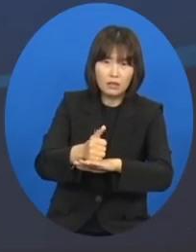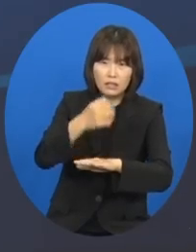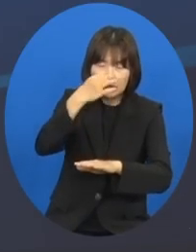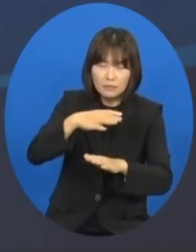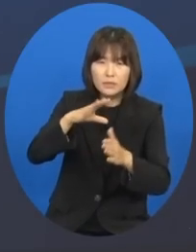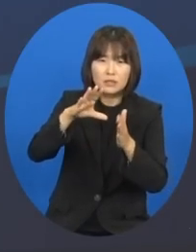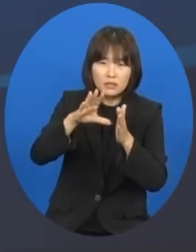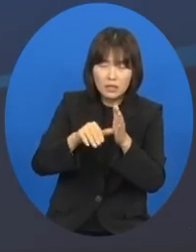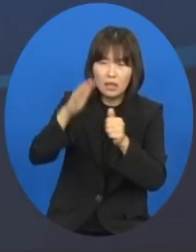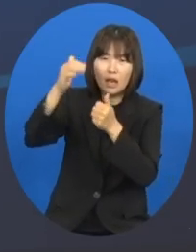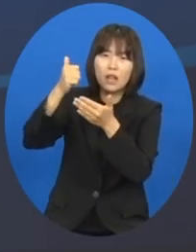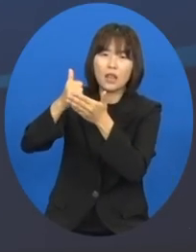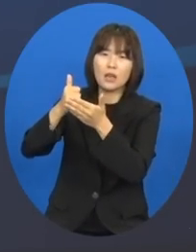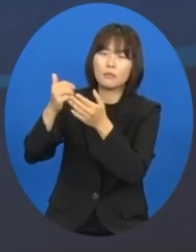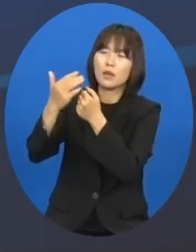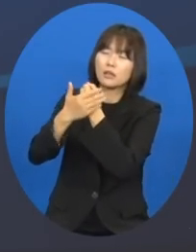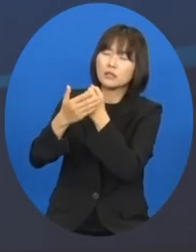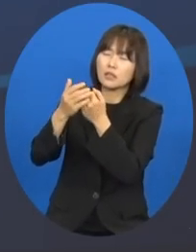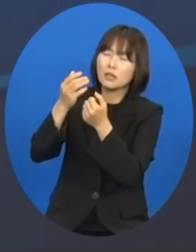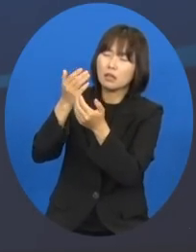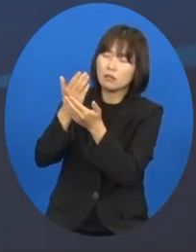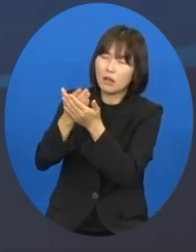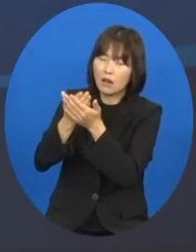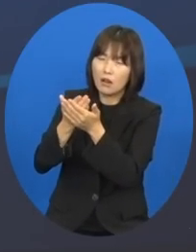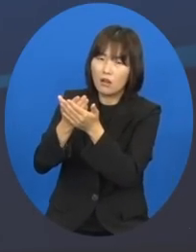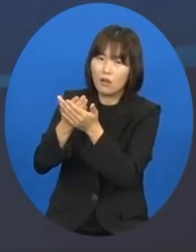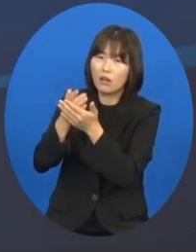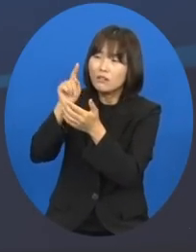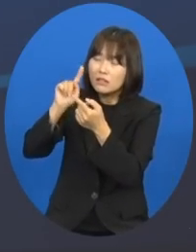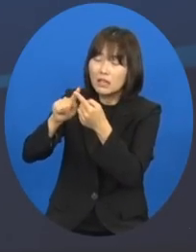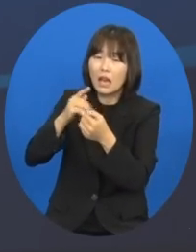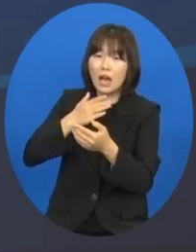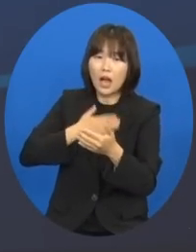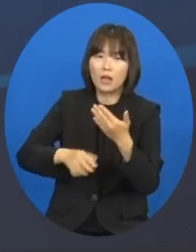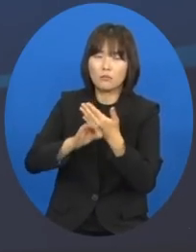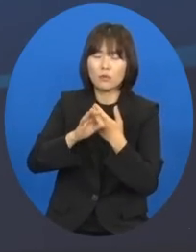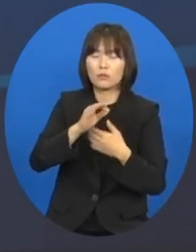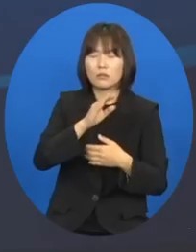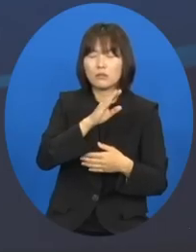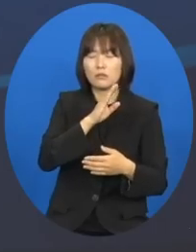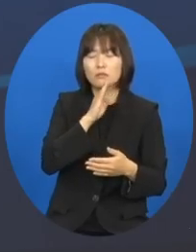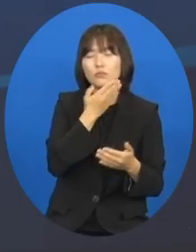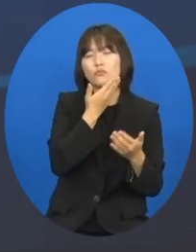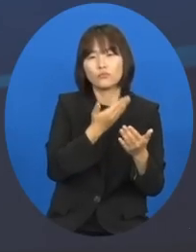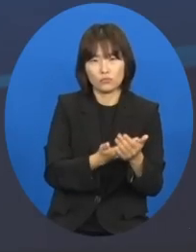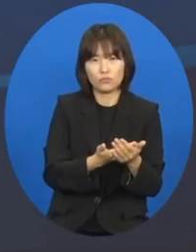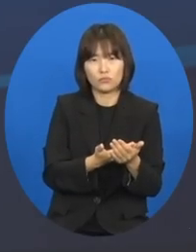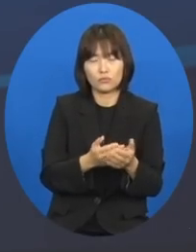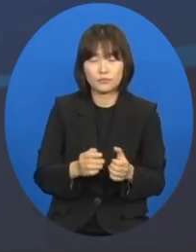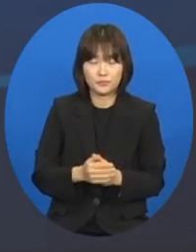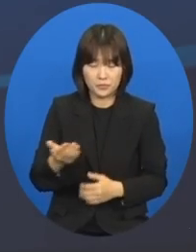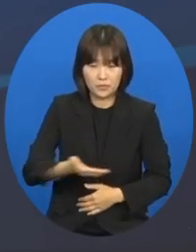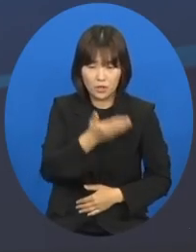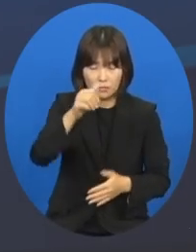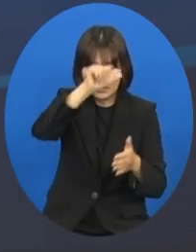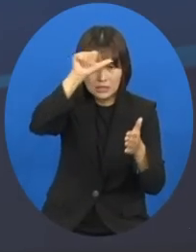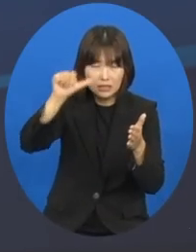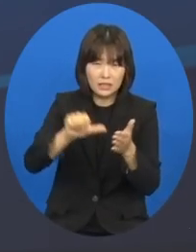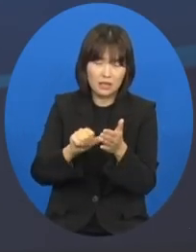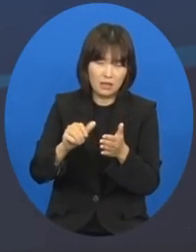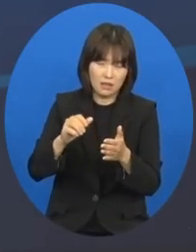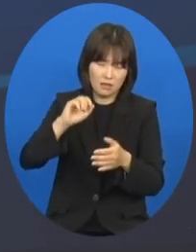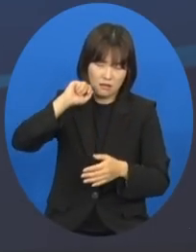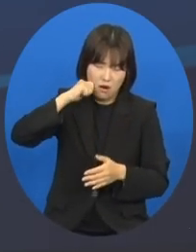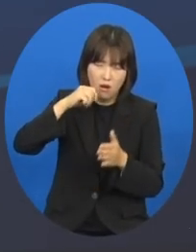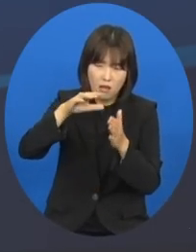안다는 건 이건 너무너무 중요한 거야 여러분 여러분의 인생에 막다른 골목에 서게 될 때 하나님의